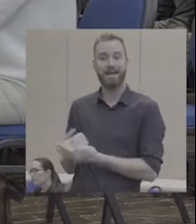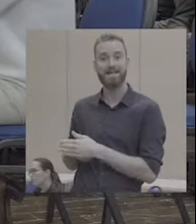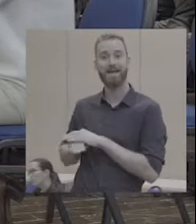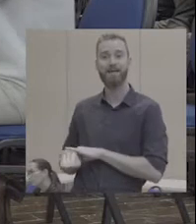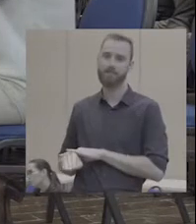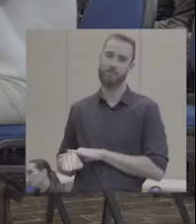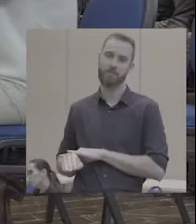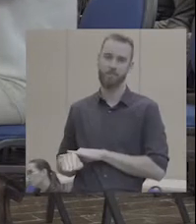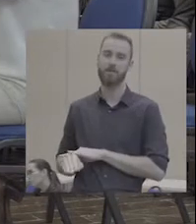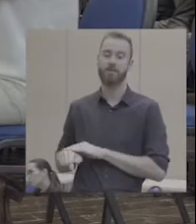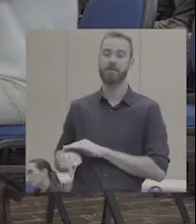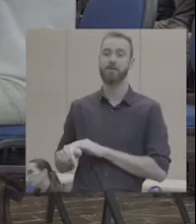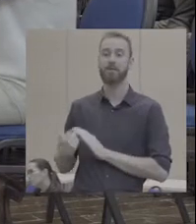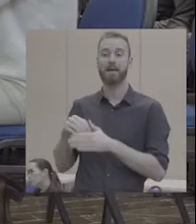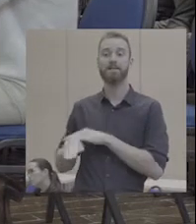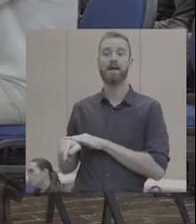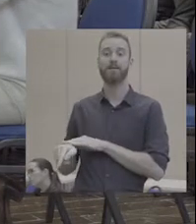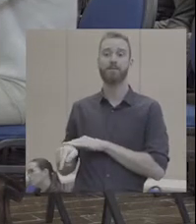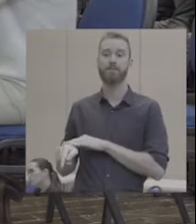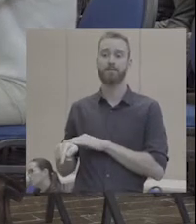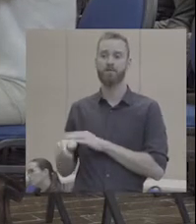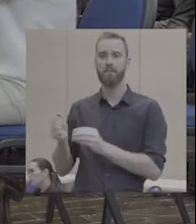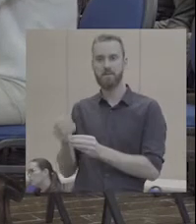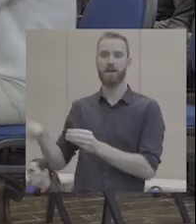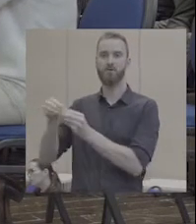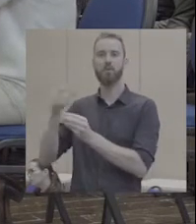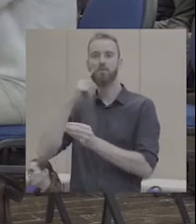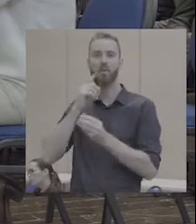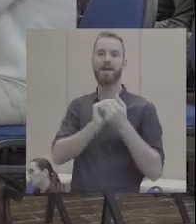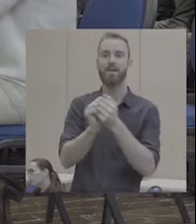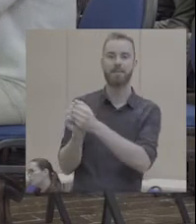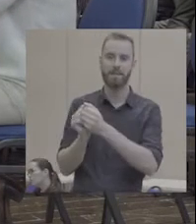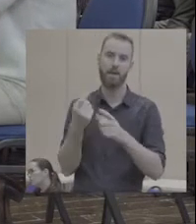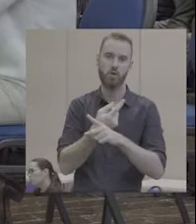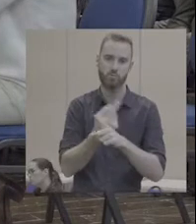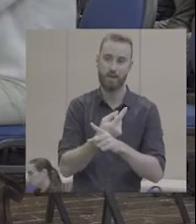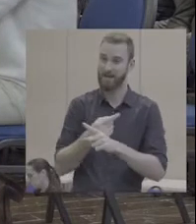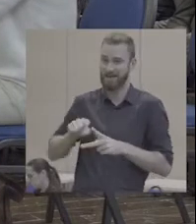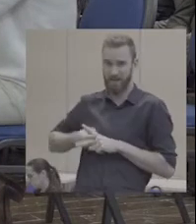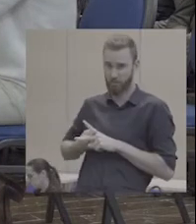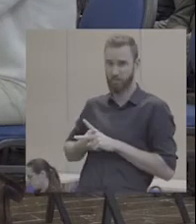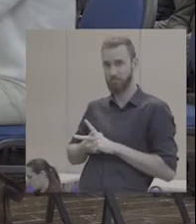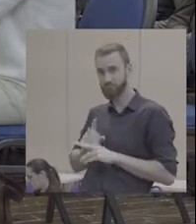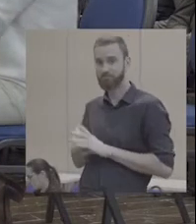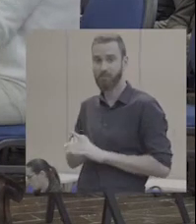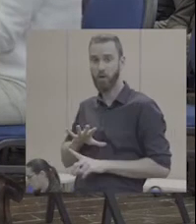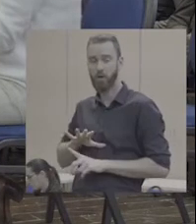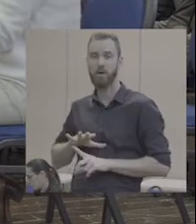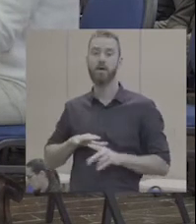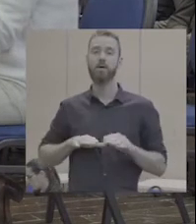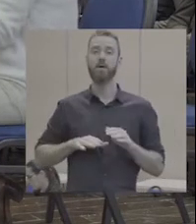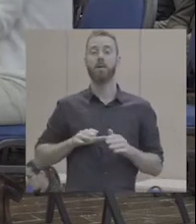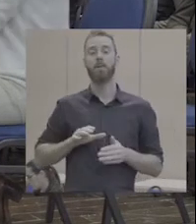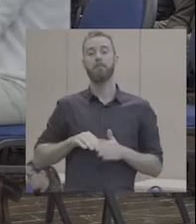contenir une réserve supplémentaire d'adaptabilité des logements, dès le départ. Le financement